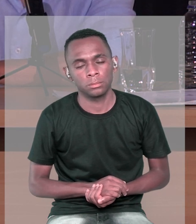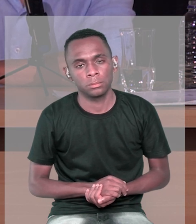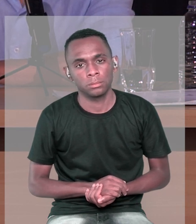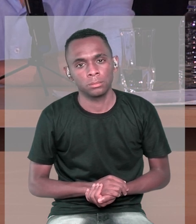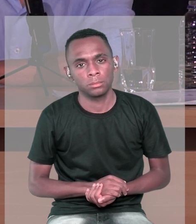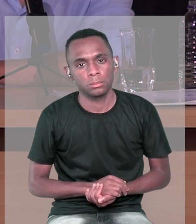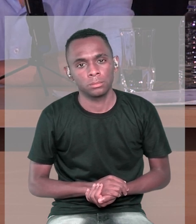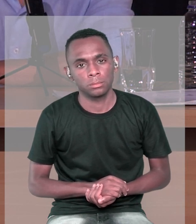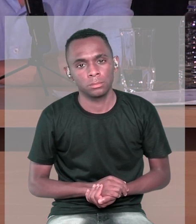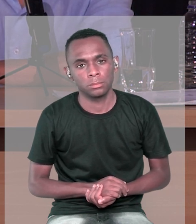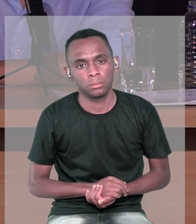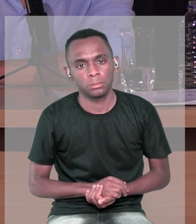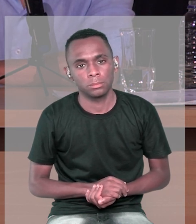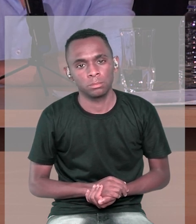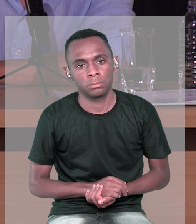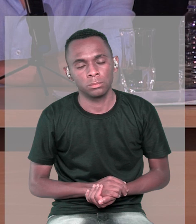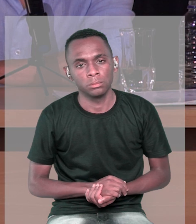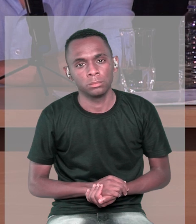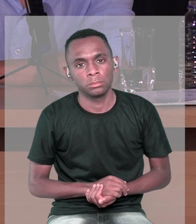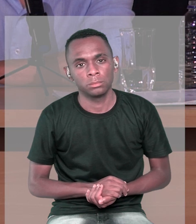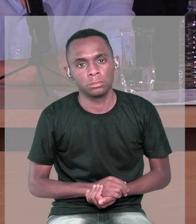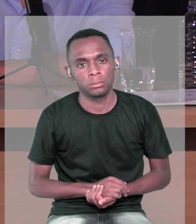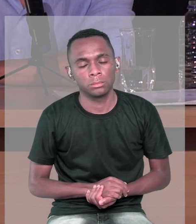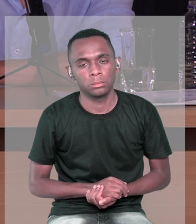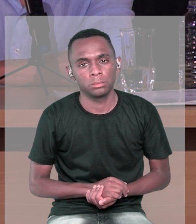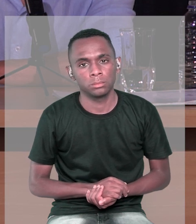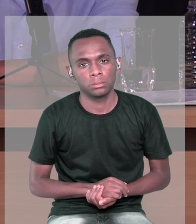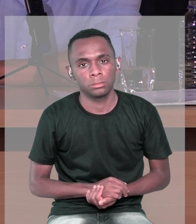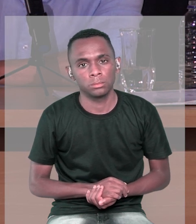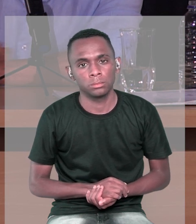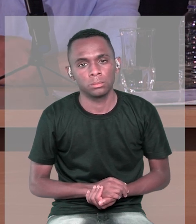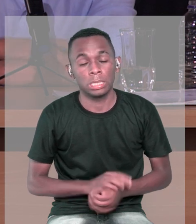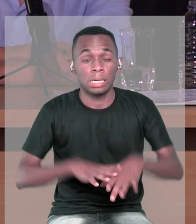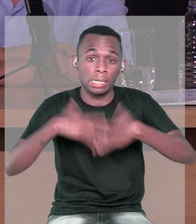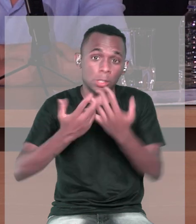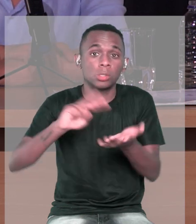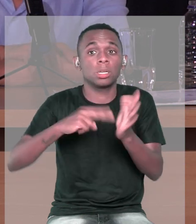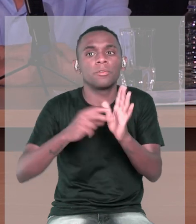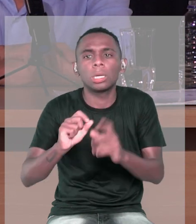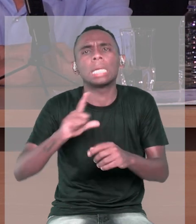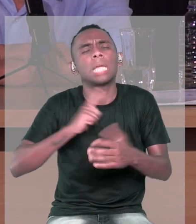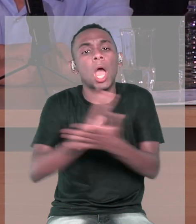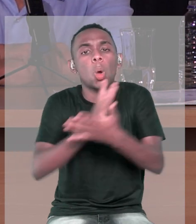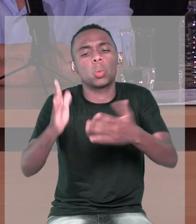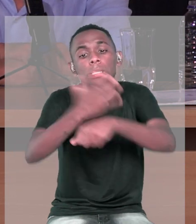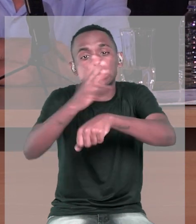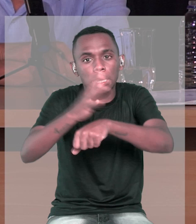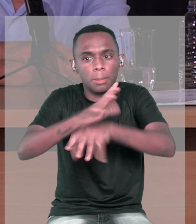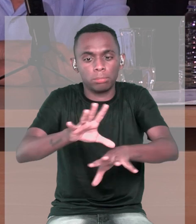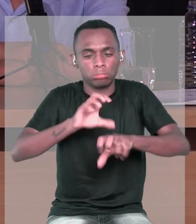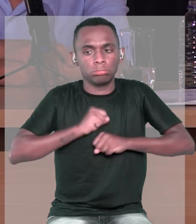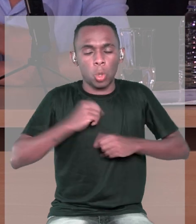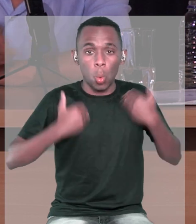son existence. Mais c'est de l'appropriation à chaque fois. Então, da mesma forma que existem exercícios para se apropriar